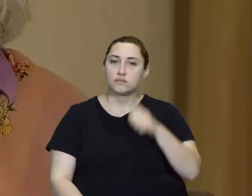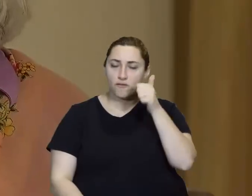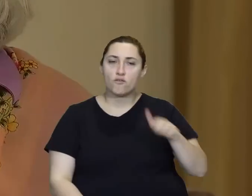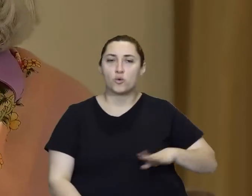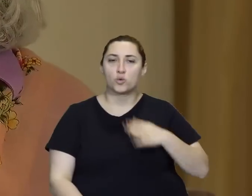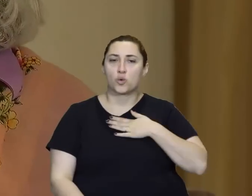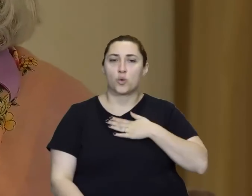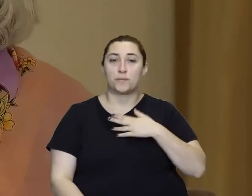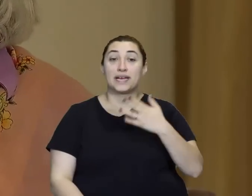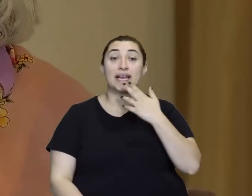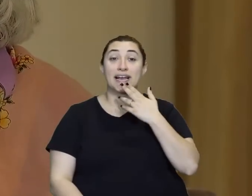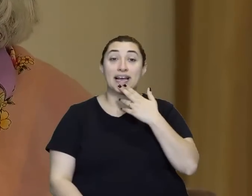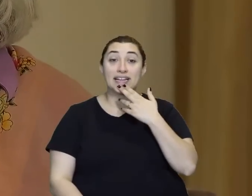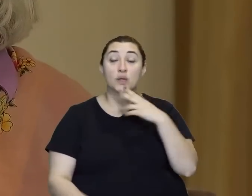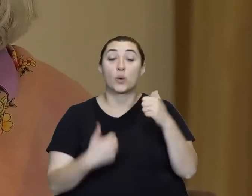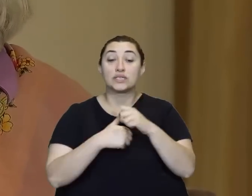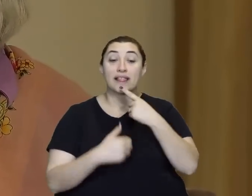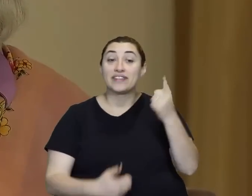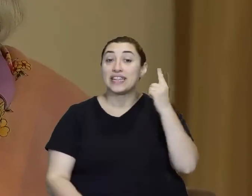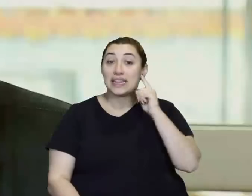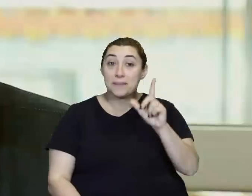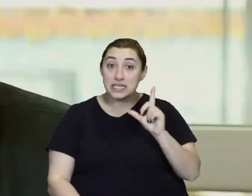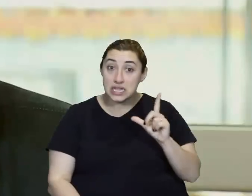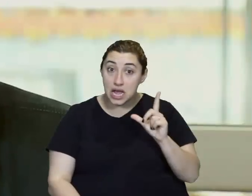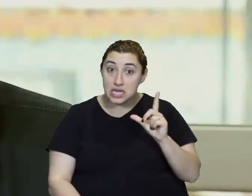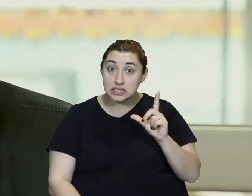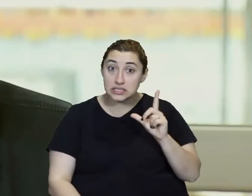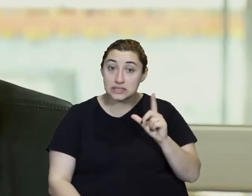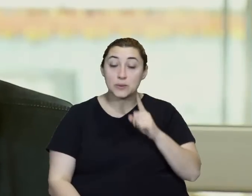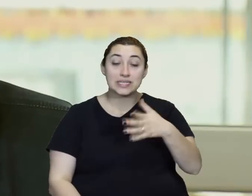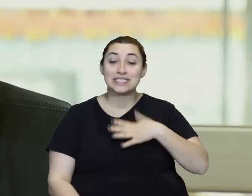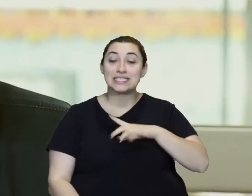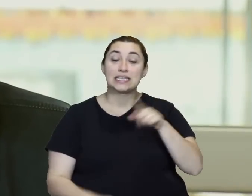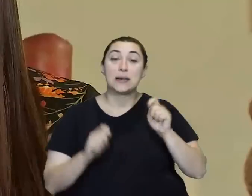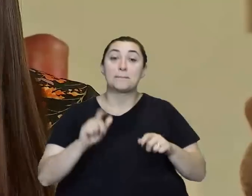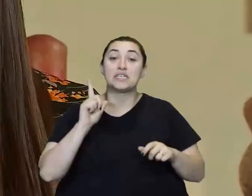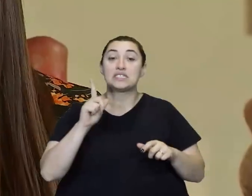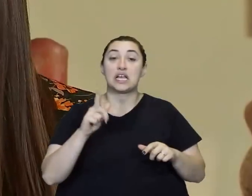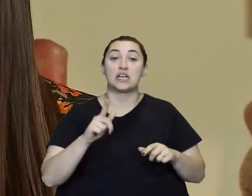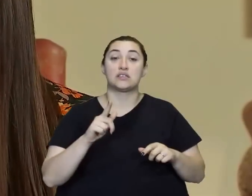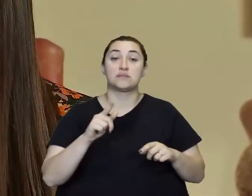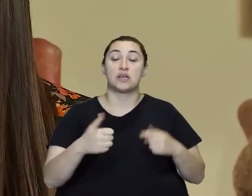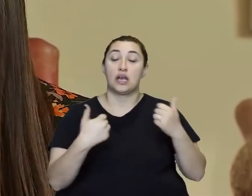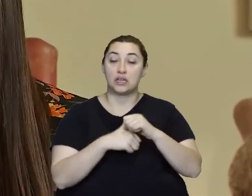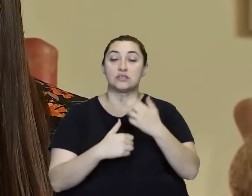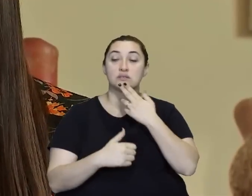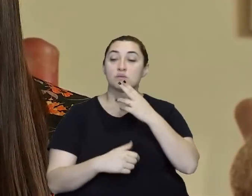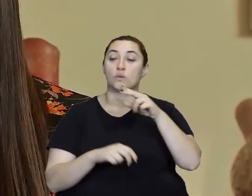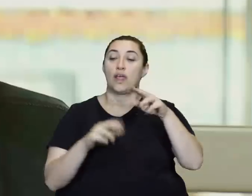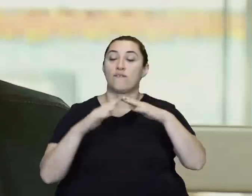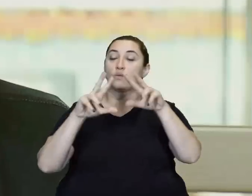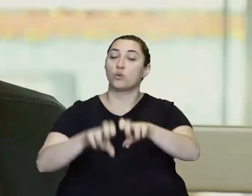Aferin oğlum. Kadın dediğin kocasının lafını dinleyecek. Onun istediğini yapacak. Kıracak dizini,